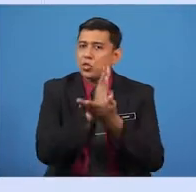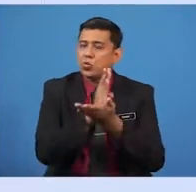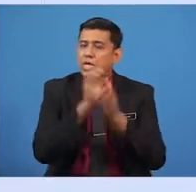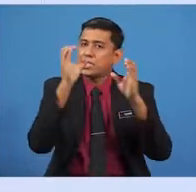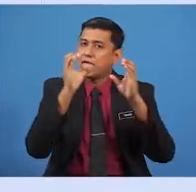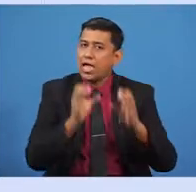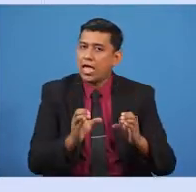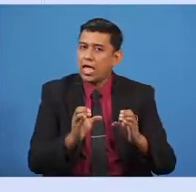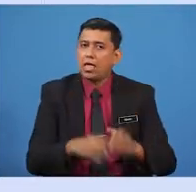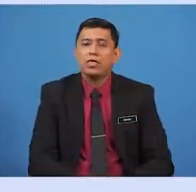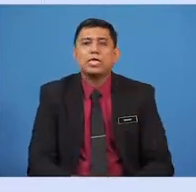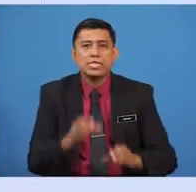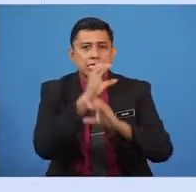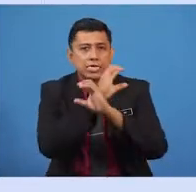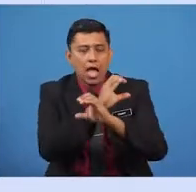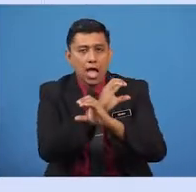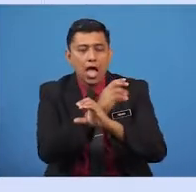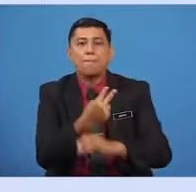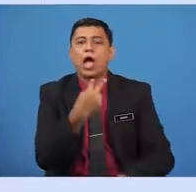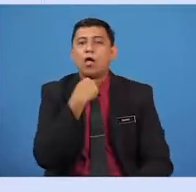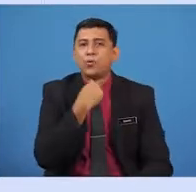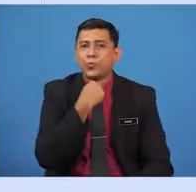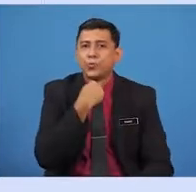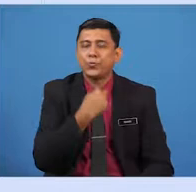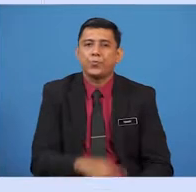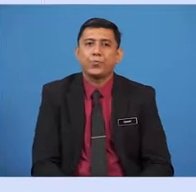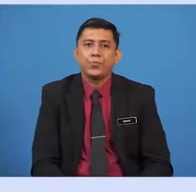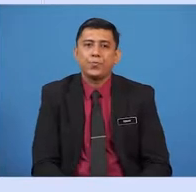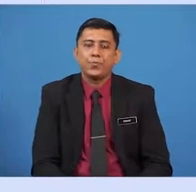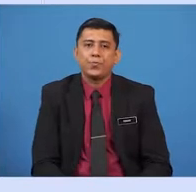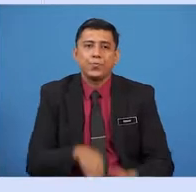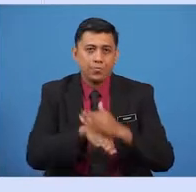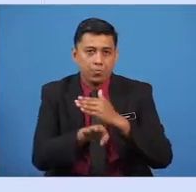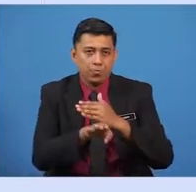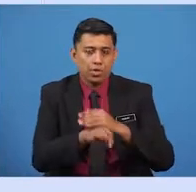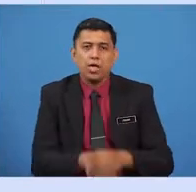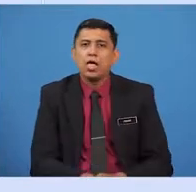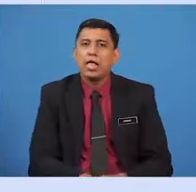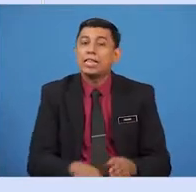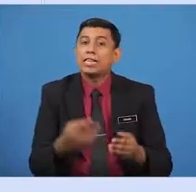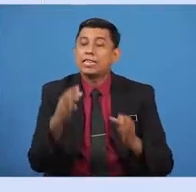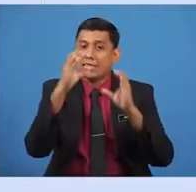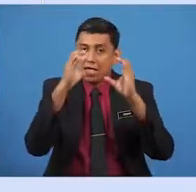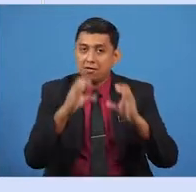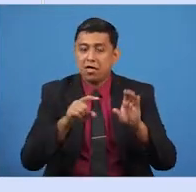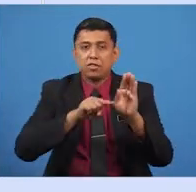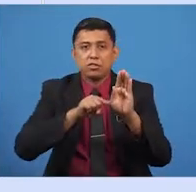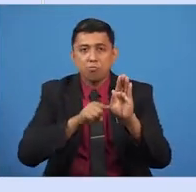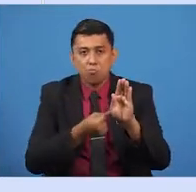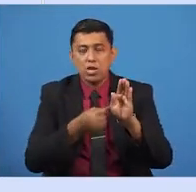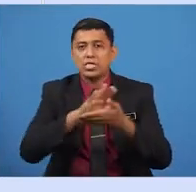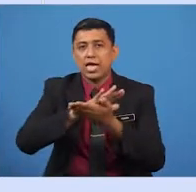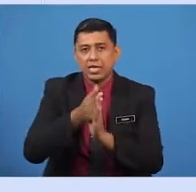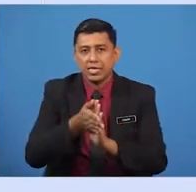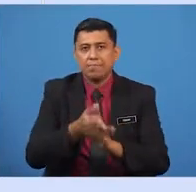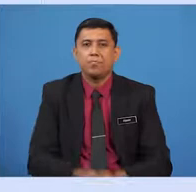teknik pencegahan kehamilan. Teknik ini termasuk teknik semula jadi, pasangan